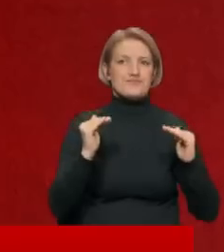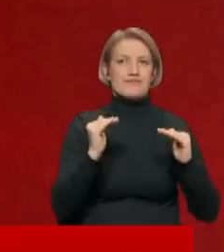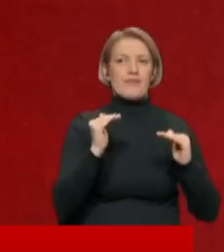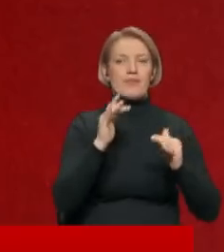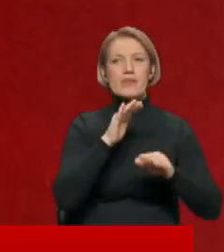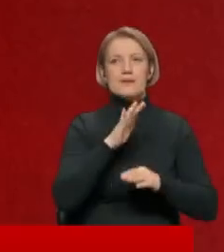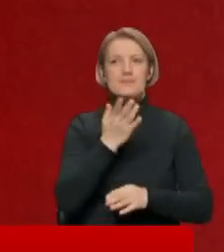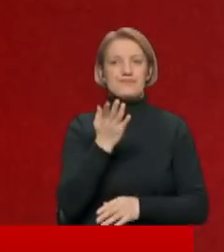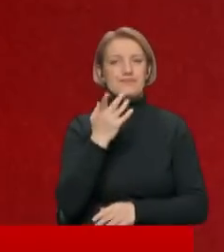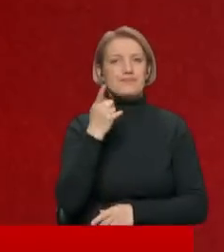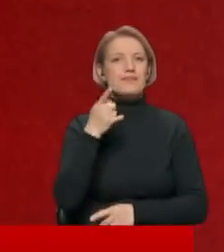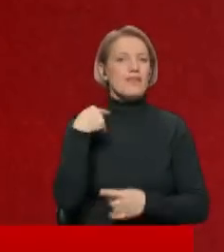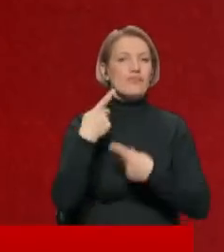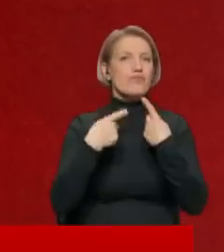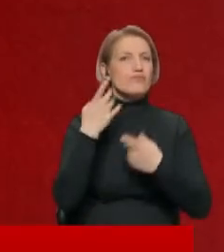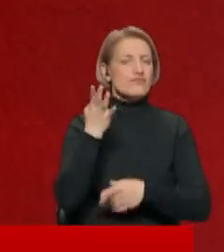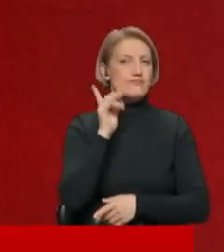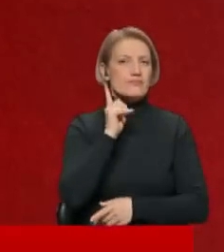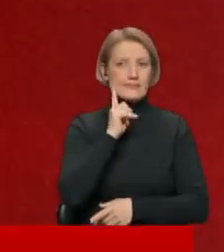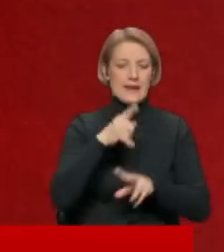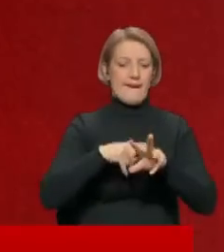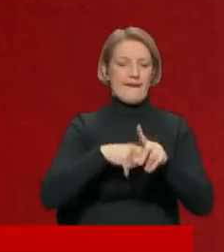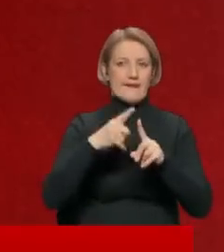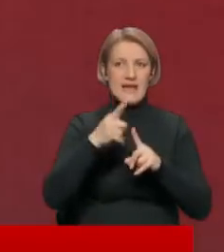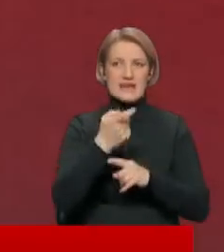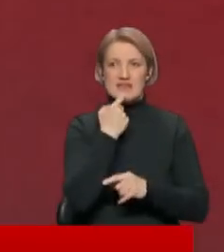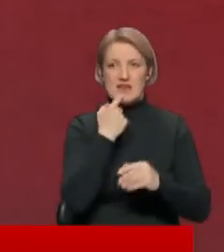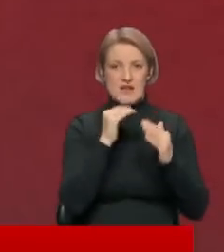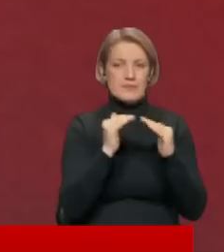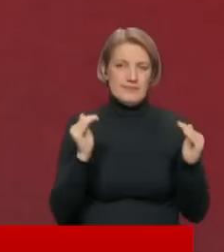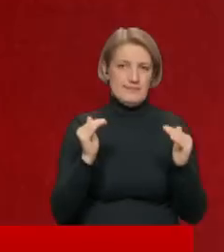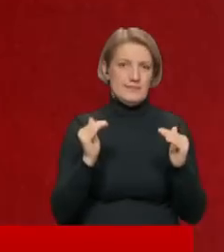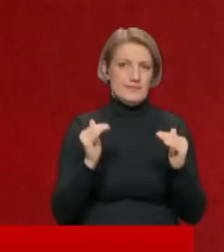ortalığa saçılan bilgilerden koyacakları fikir değil